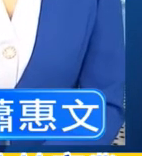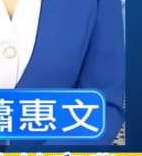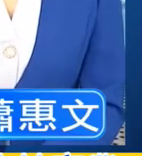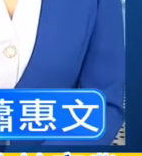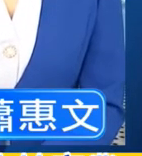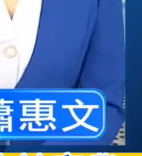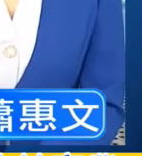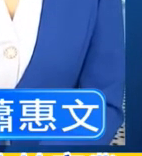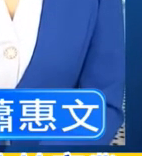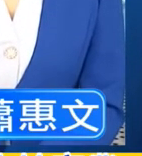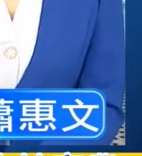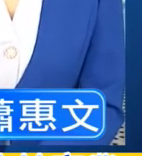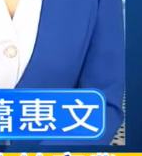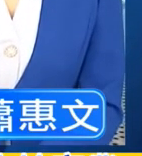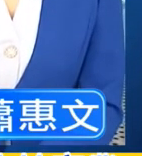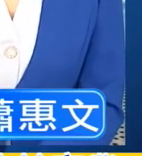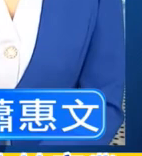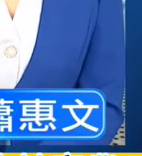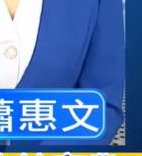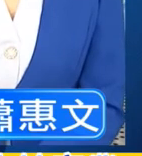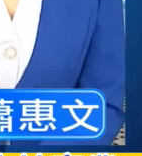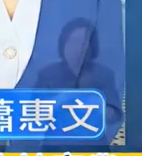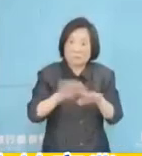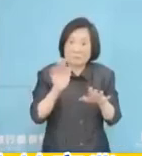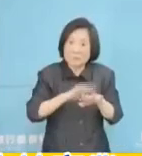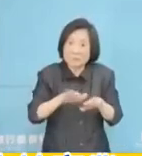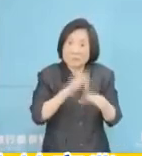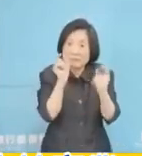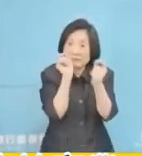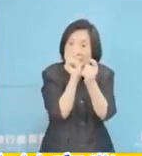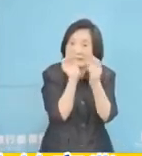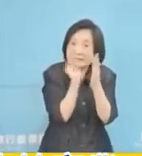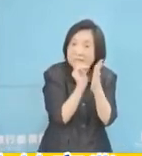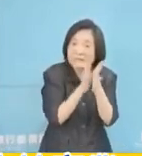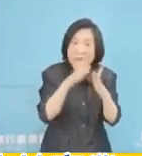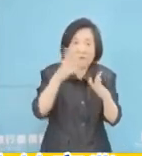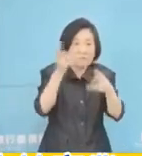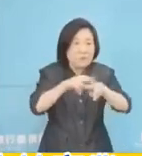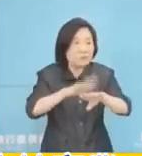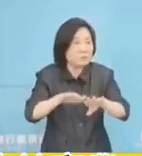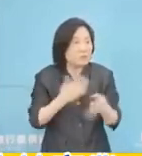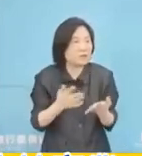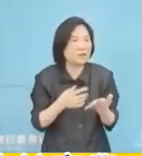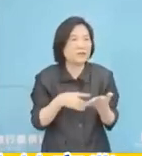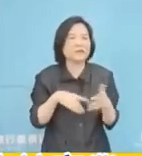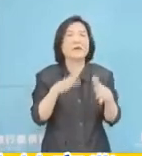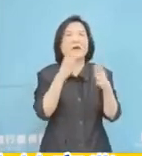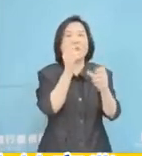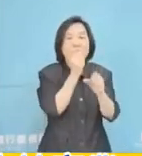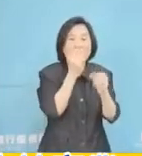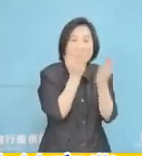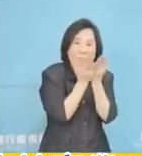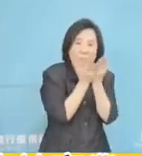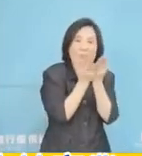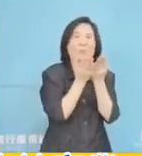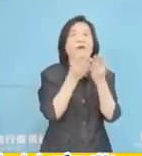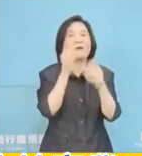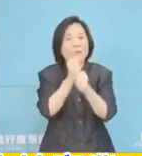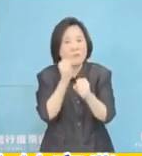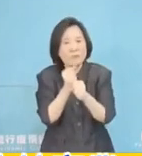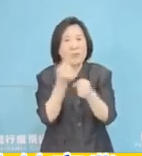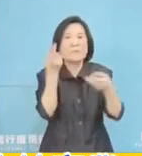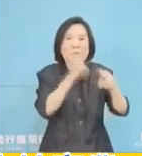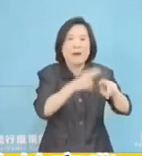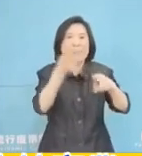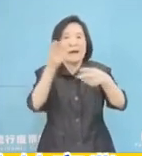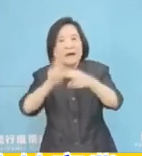龙通报死亡案件呢，台北市长柯文哲也有解释。 刚才讲过嘛，停课、停班、停工，你知道，其实到那种